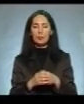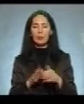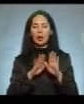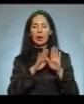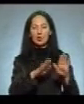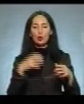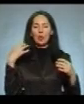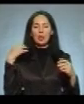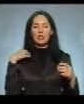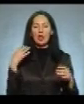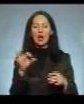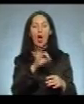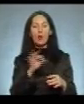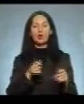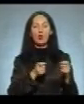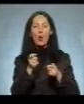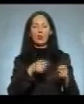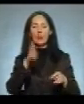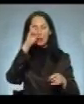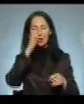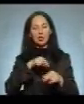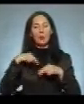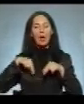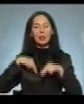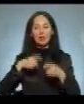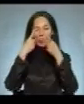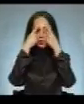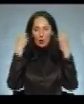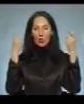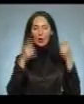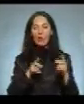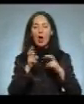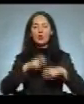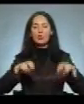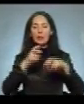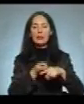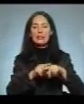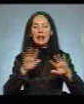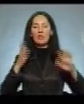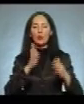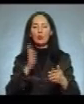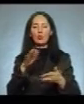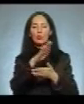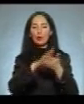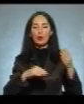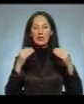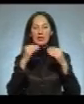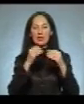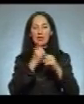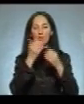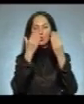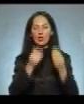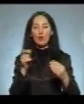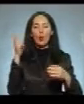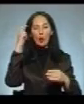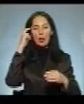Заступник начальника обласного управління Держпраці Володимир Гузенков повідомив, розслідувати цей випадок будуть впродовж 10 робочих днів у Київському